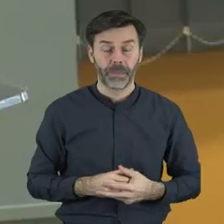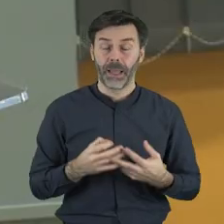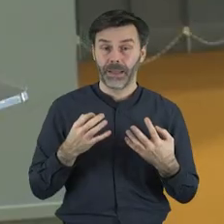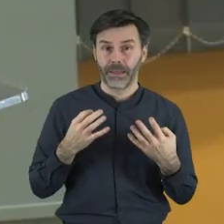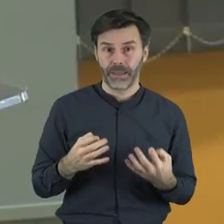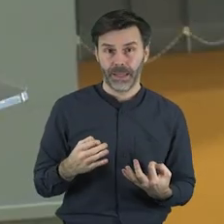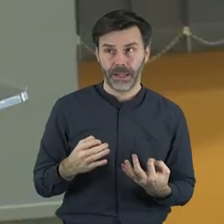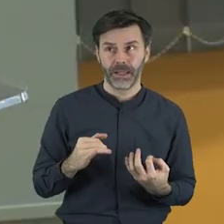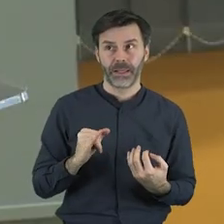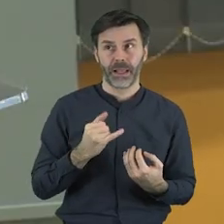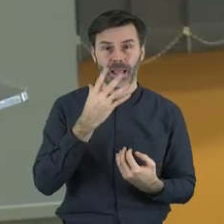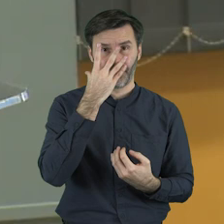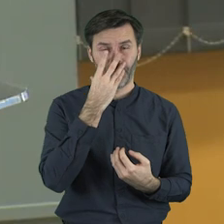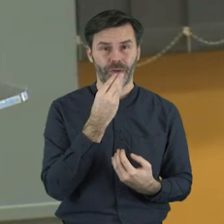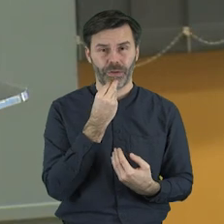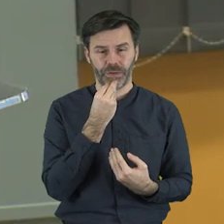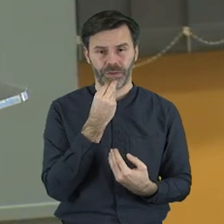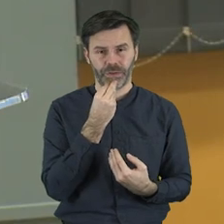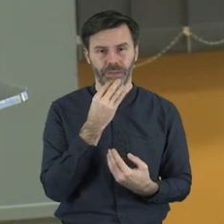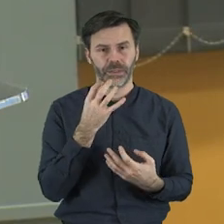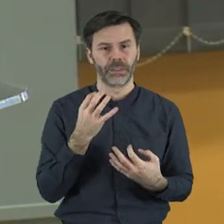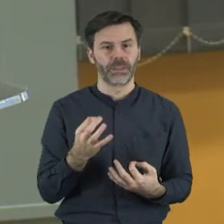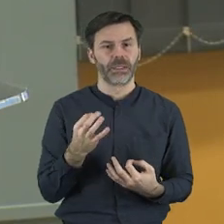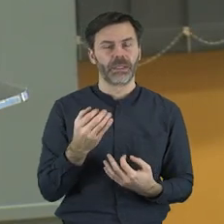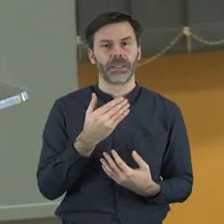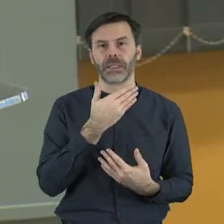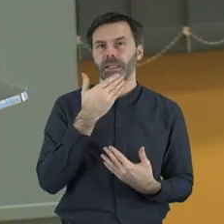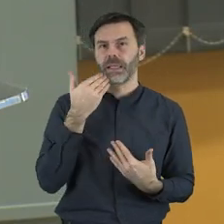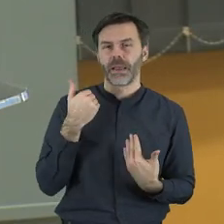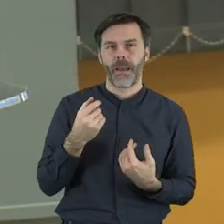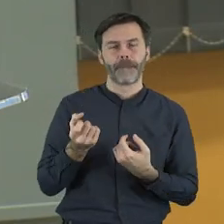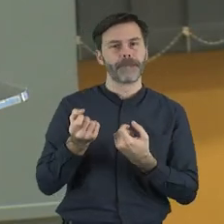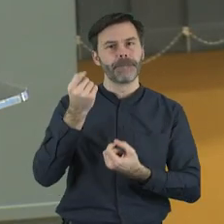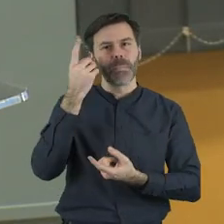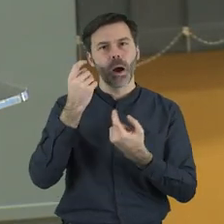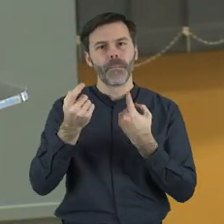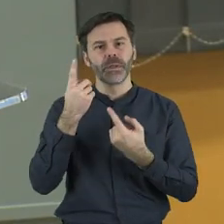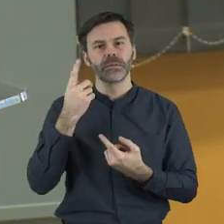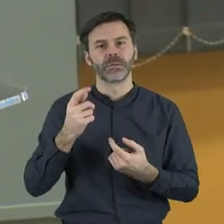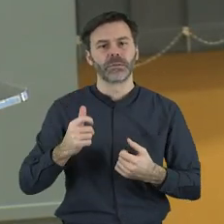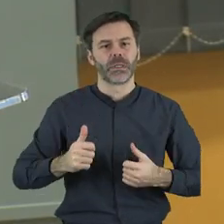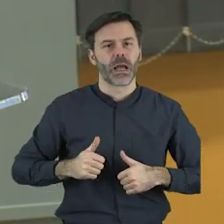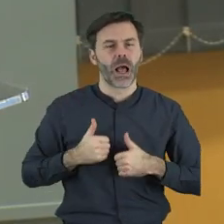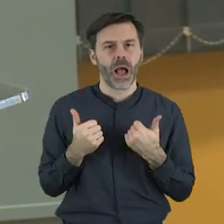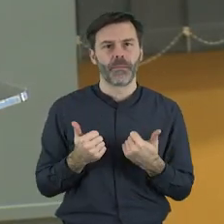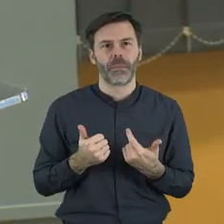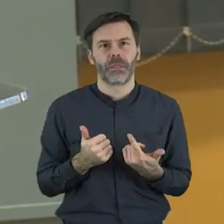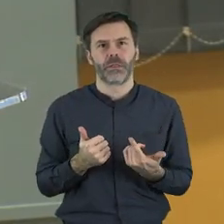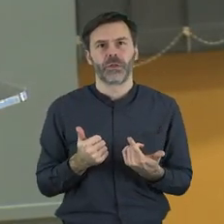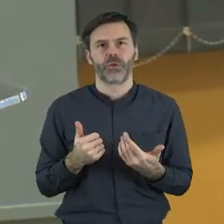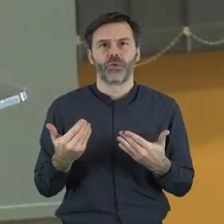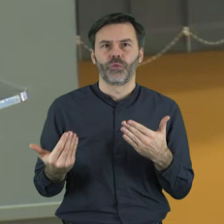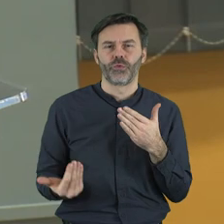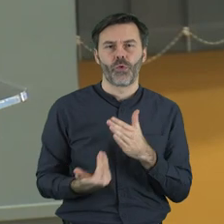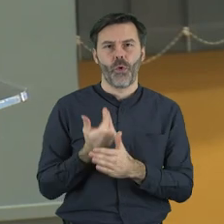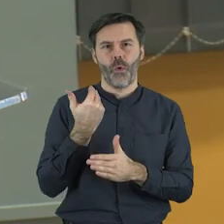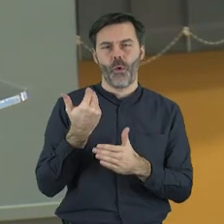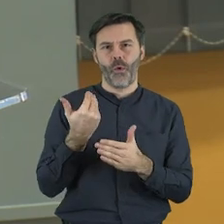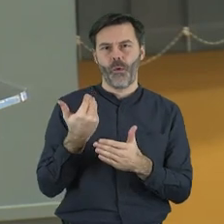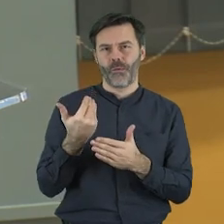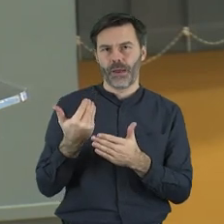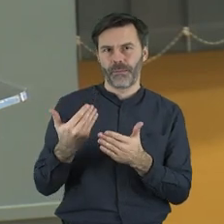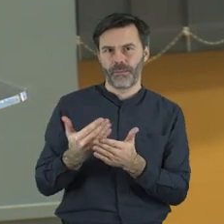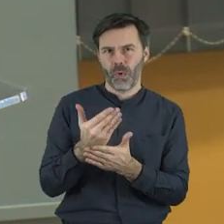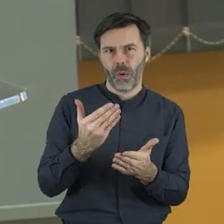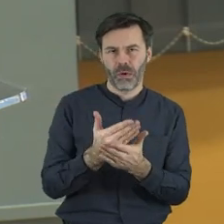realnych pomysłów, aby powiedzmy na zakładkę weszła nowa forma świadczenia tych usług. Mówimy o życiu i zdrowiu mieszkańców,